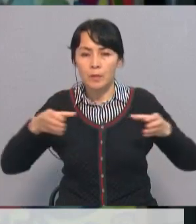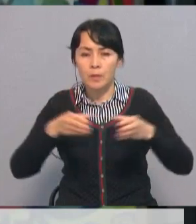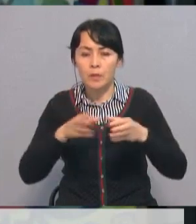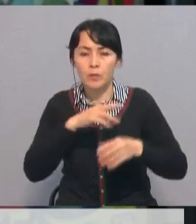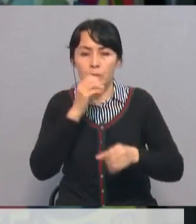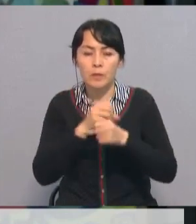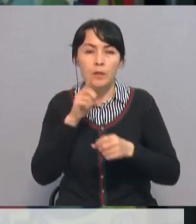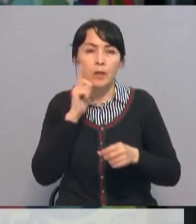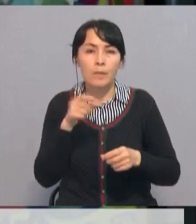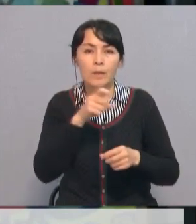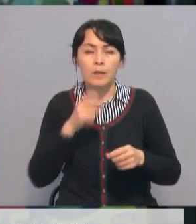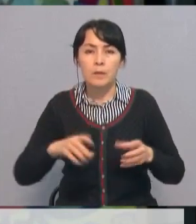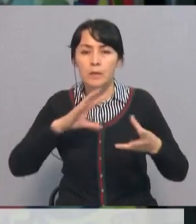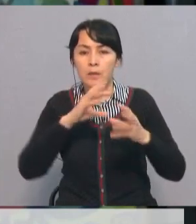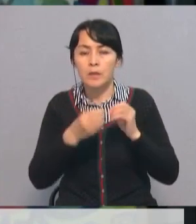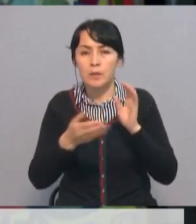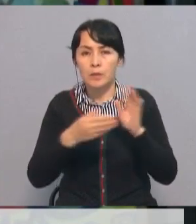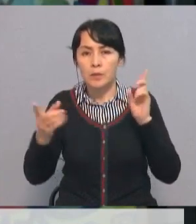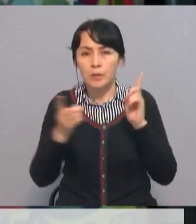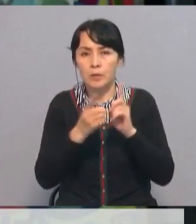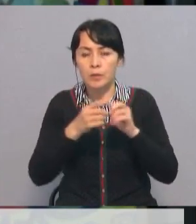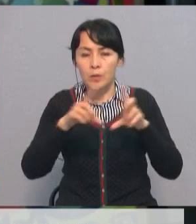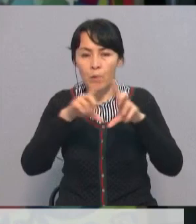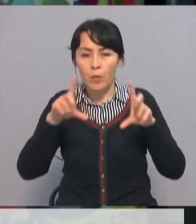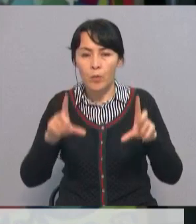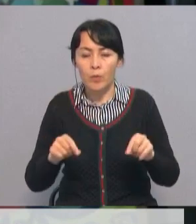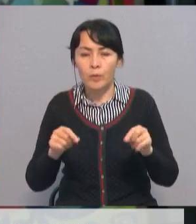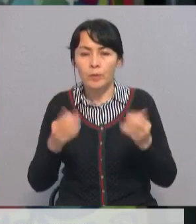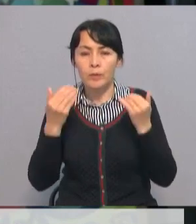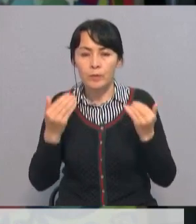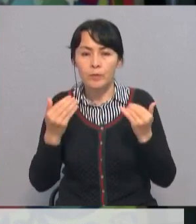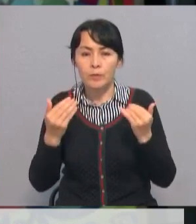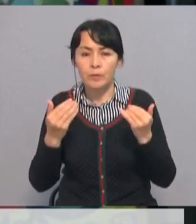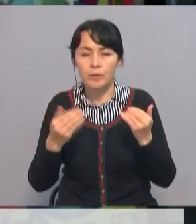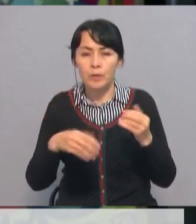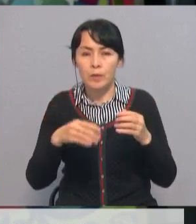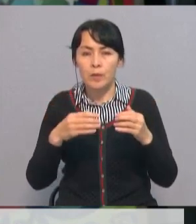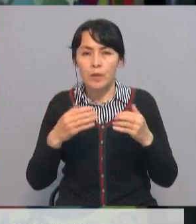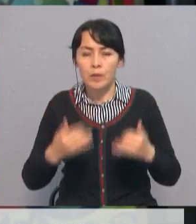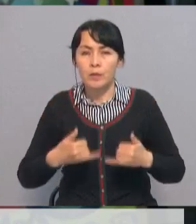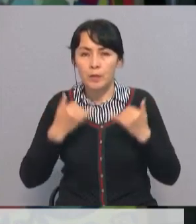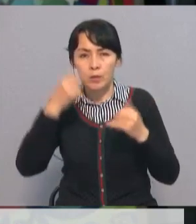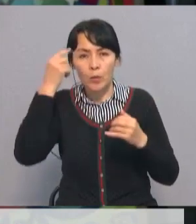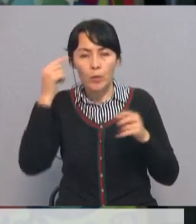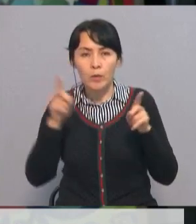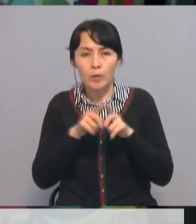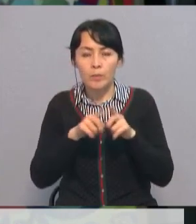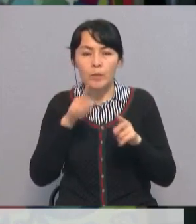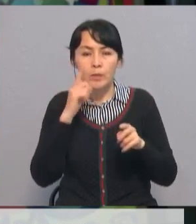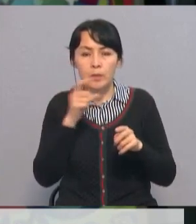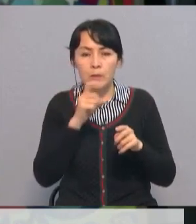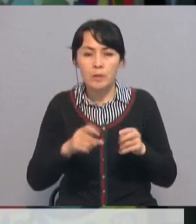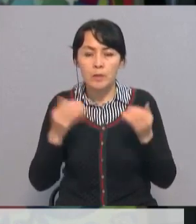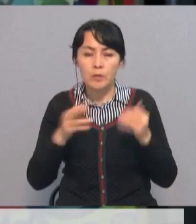жүрген жастардың басын қосатын жалпы орта ғой бұл жерші. Ниеті, ойы бір жастардың барлығында осы Артхаб